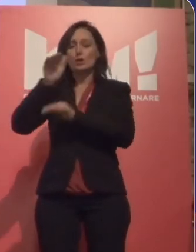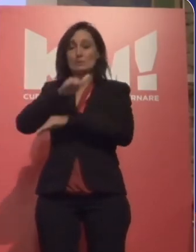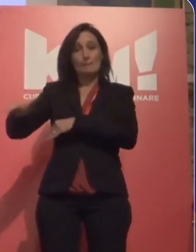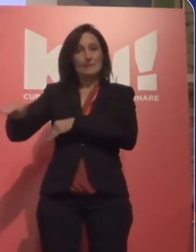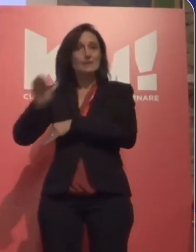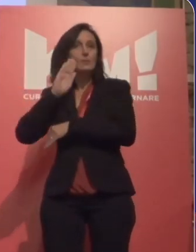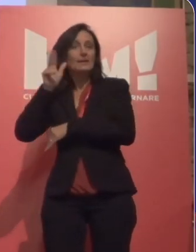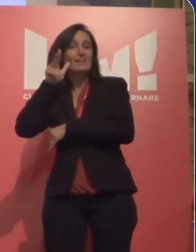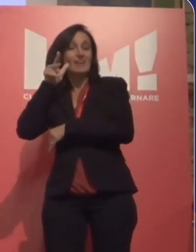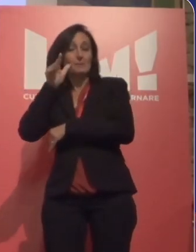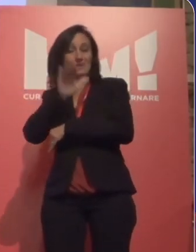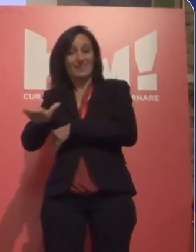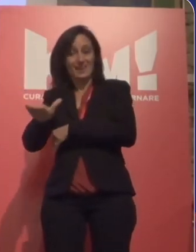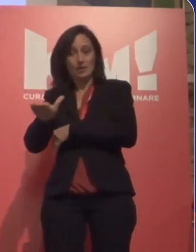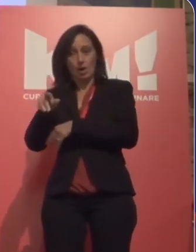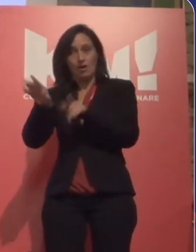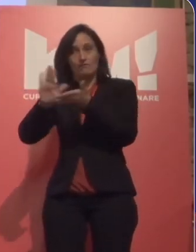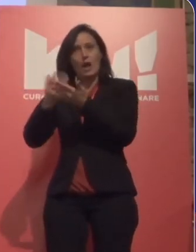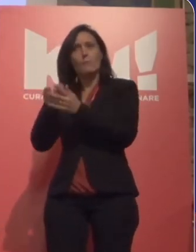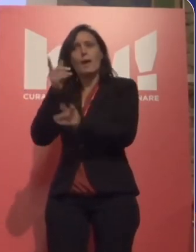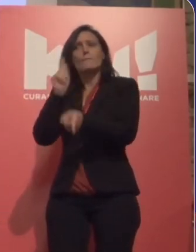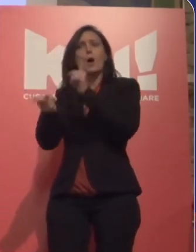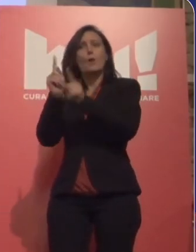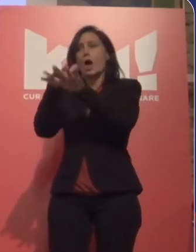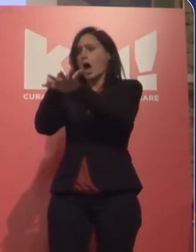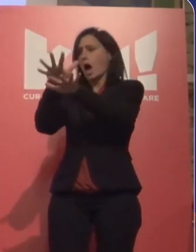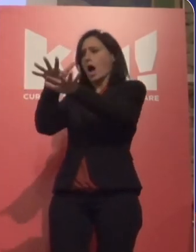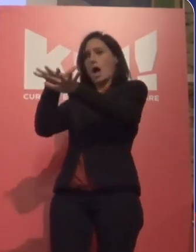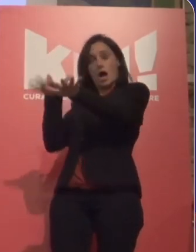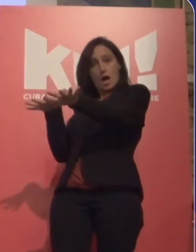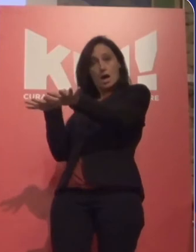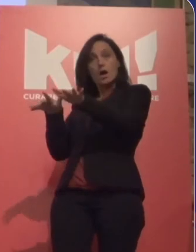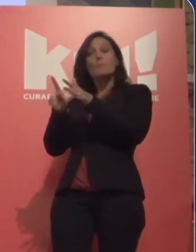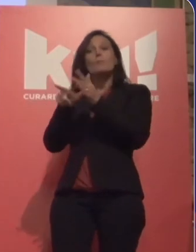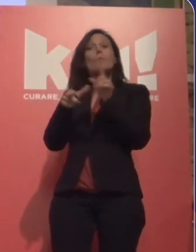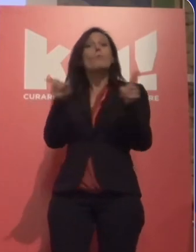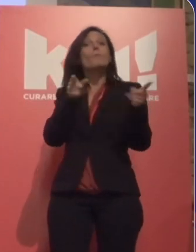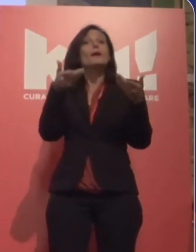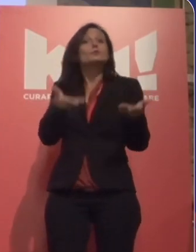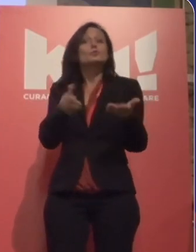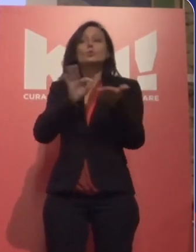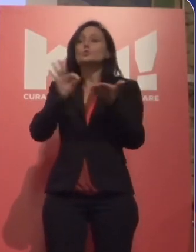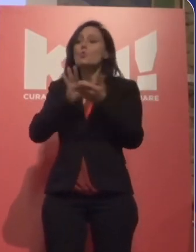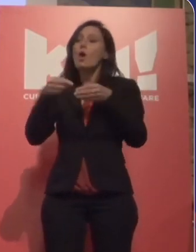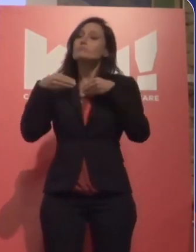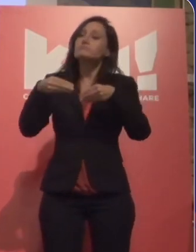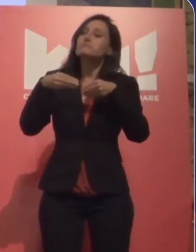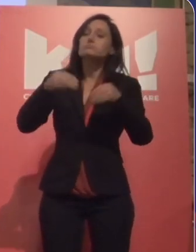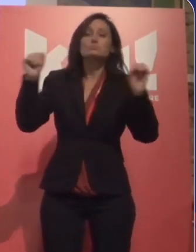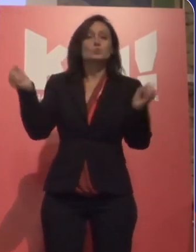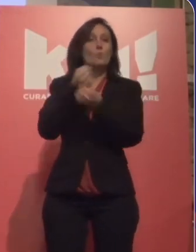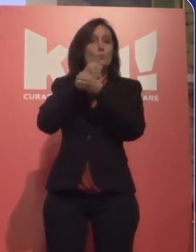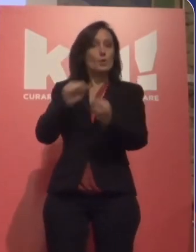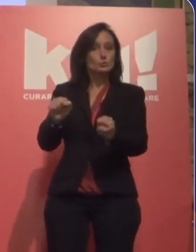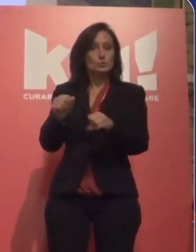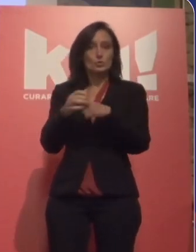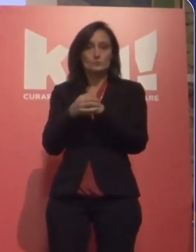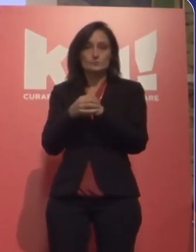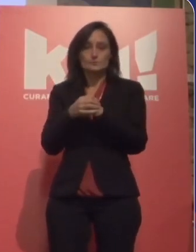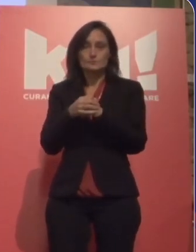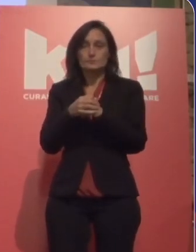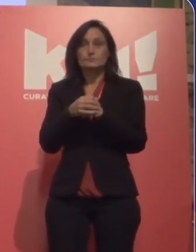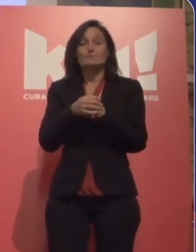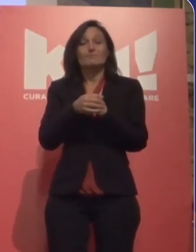enorme popolazione in questi giorni non potranno andare a scuola e inoltre per ogni 100